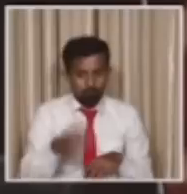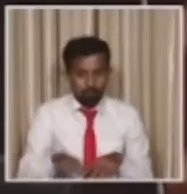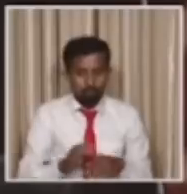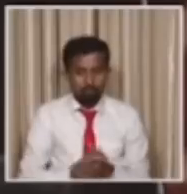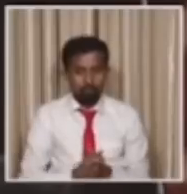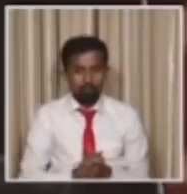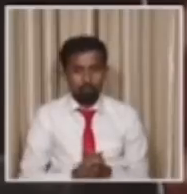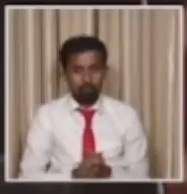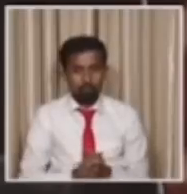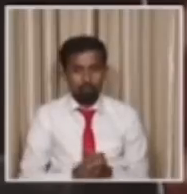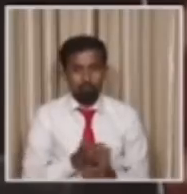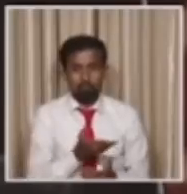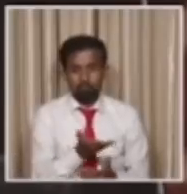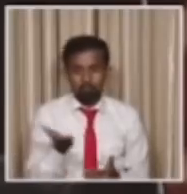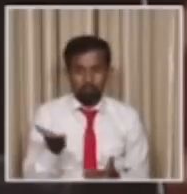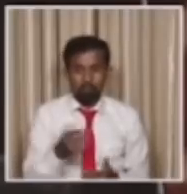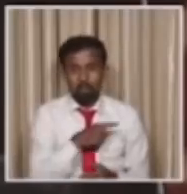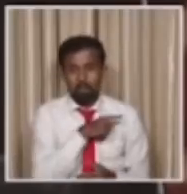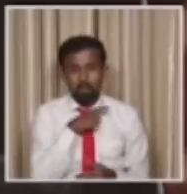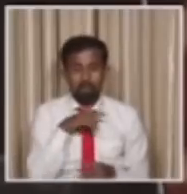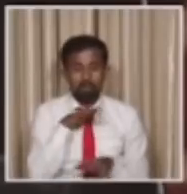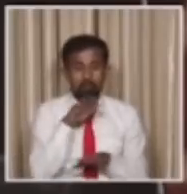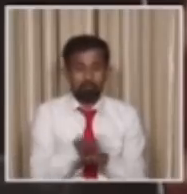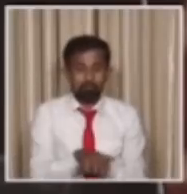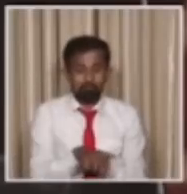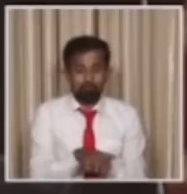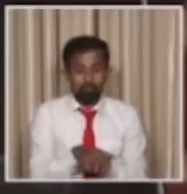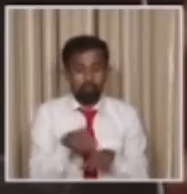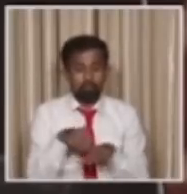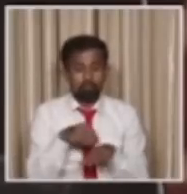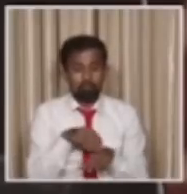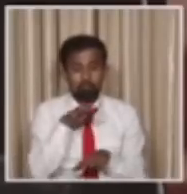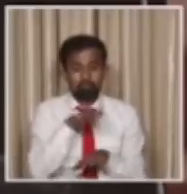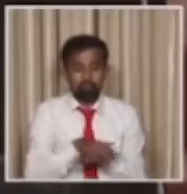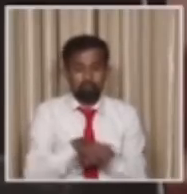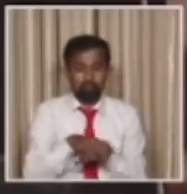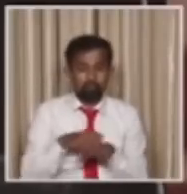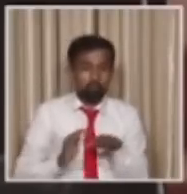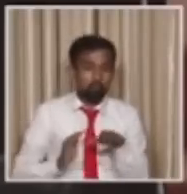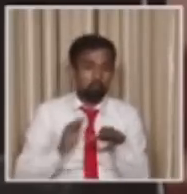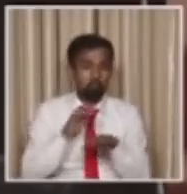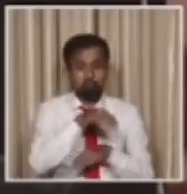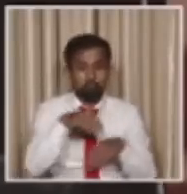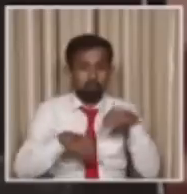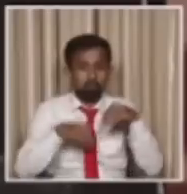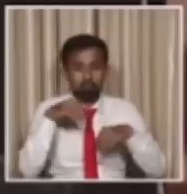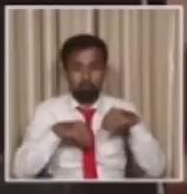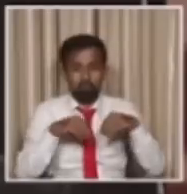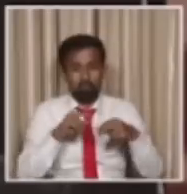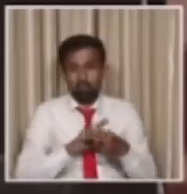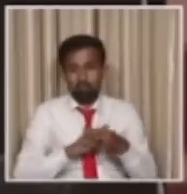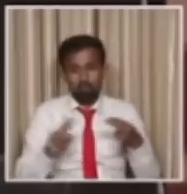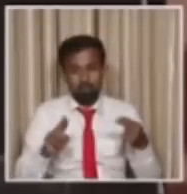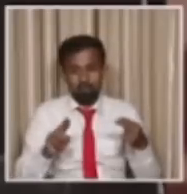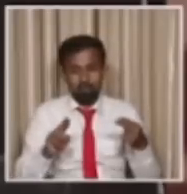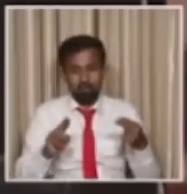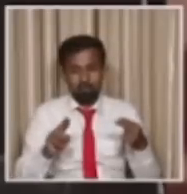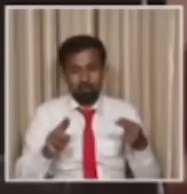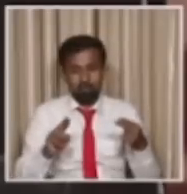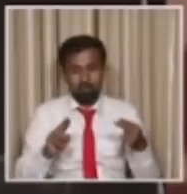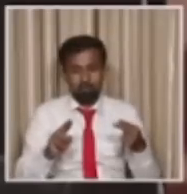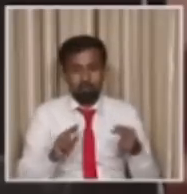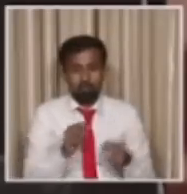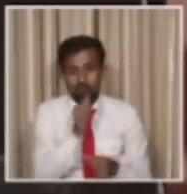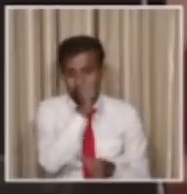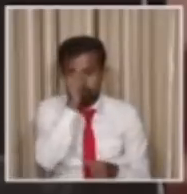හරි? මේගොල්ලන්ගේ ලේ උඩිනුයි මේගොල්ලන්ගේ තුවාල උඩිනුයි ගිහිල්ලා දේශපාලනය කරන්න එපා.